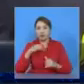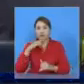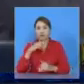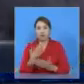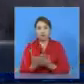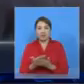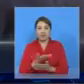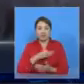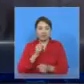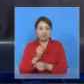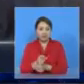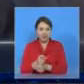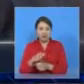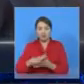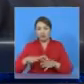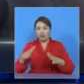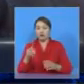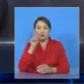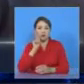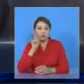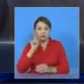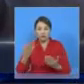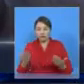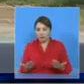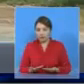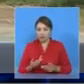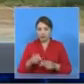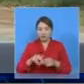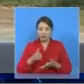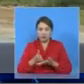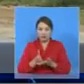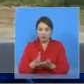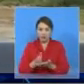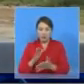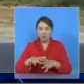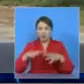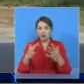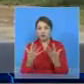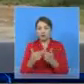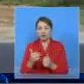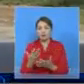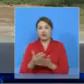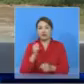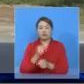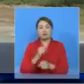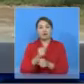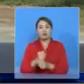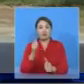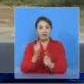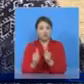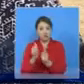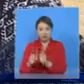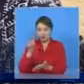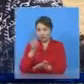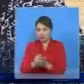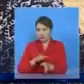контроле. Наша задача – создать максимально комфортные условия для жителей. В данном направлении реализуется большое количество масштабных проектов. Каждый из них должен